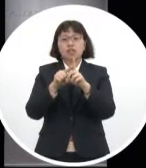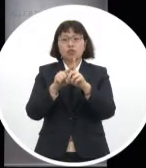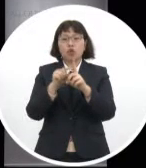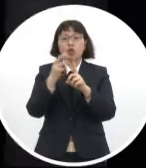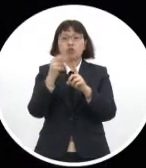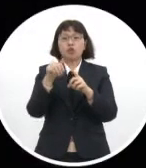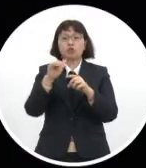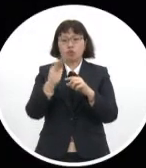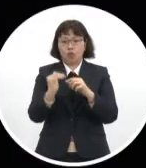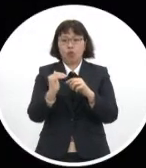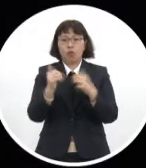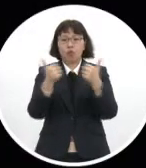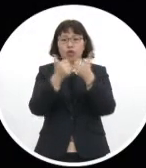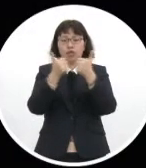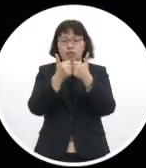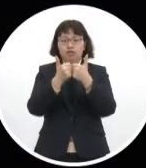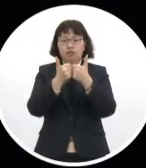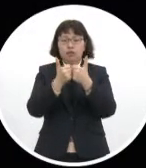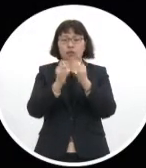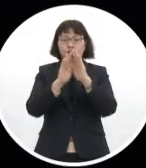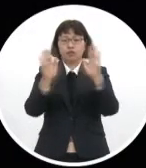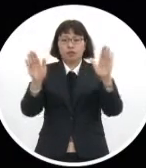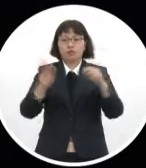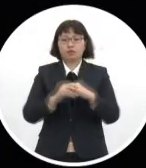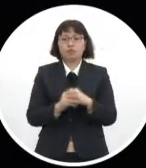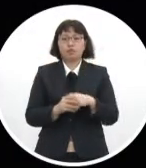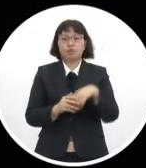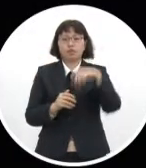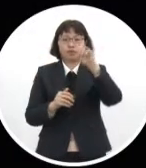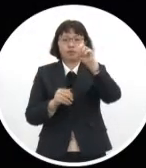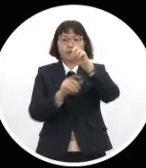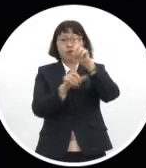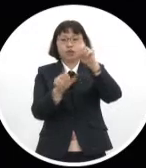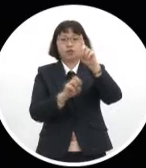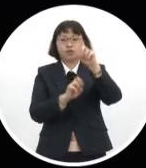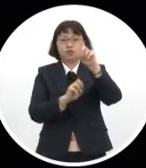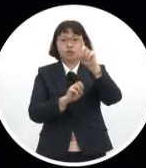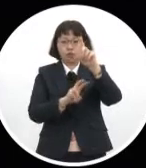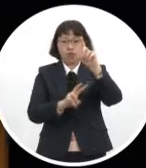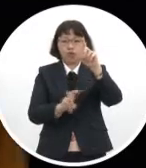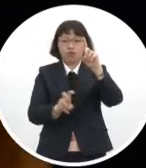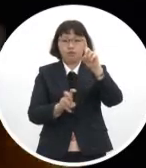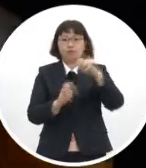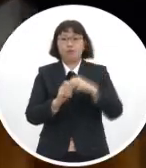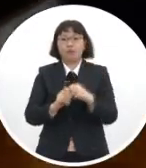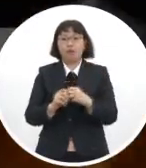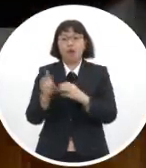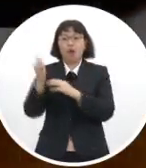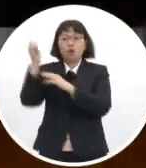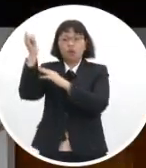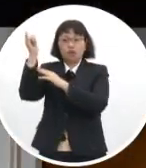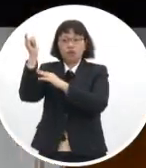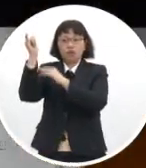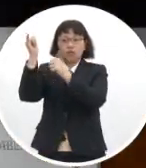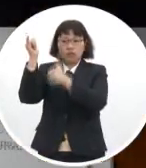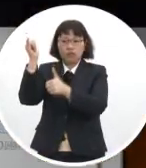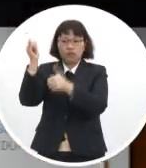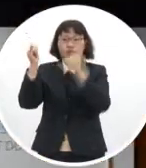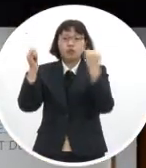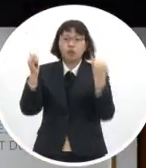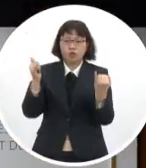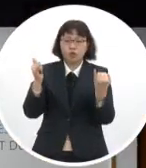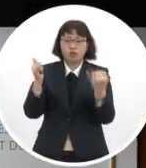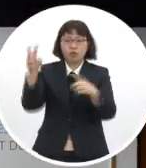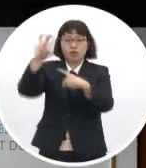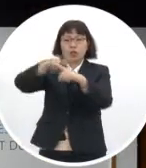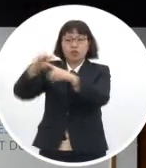ました。11月10日の開会全体会合には皇太子、同妃、両殿下にご